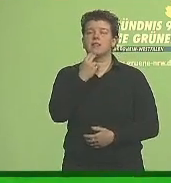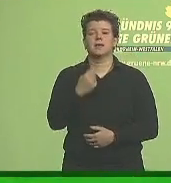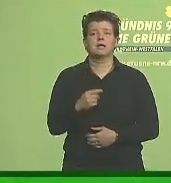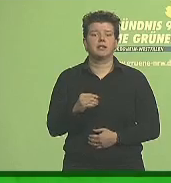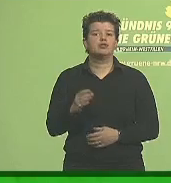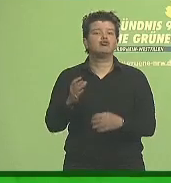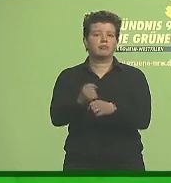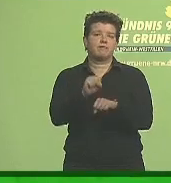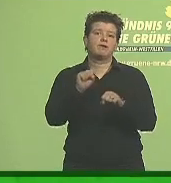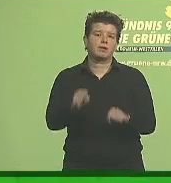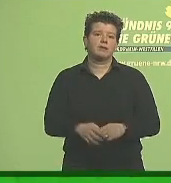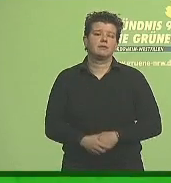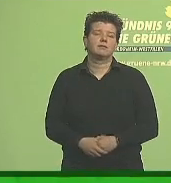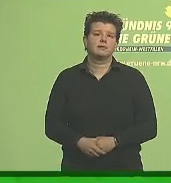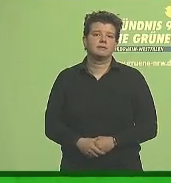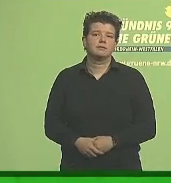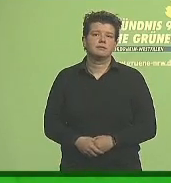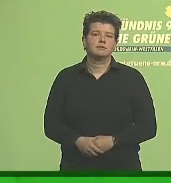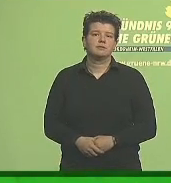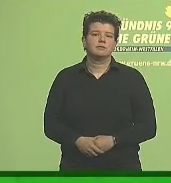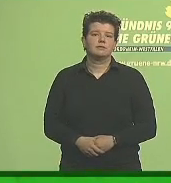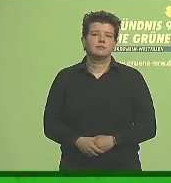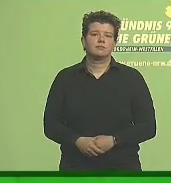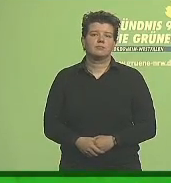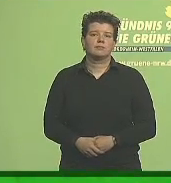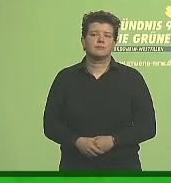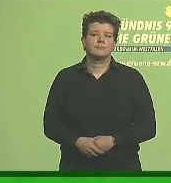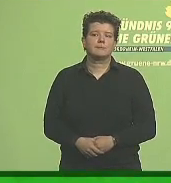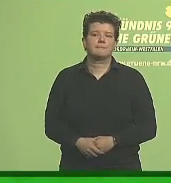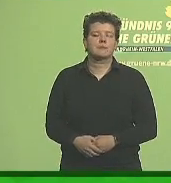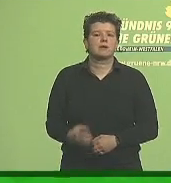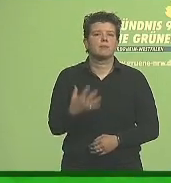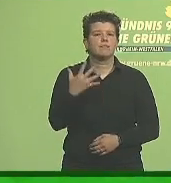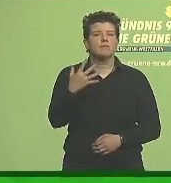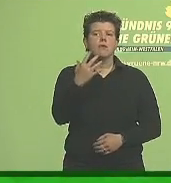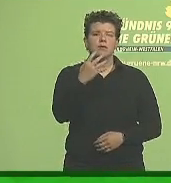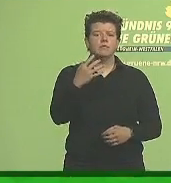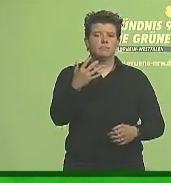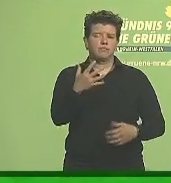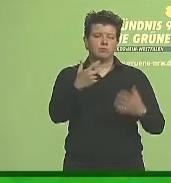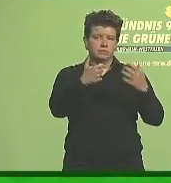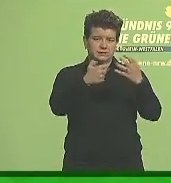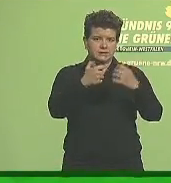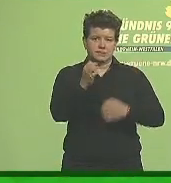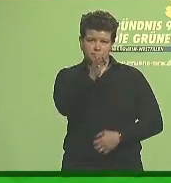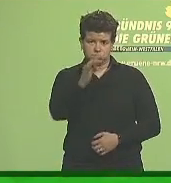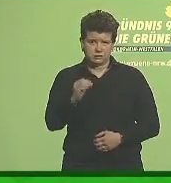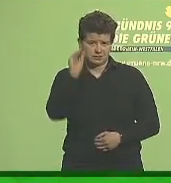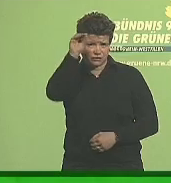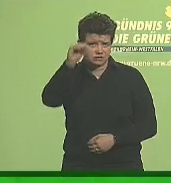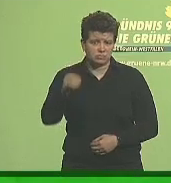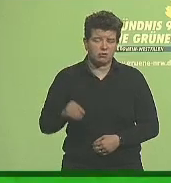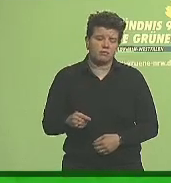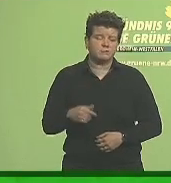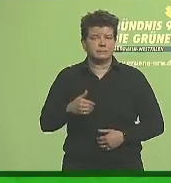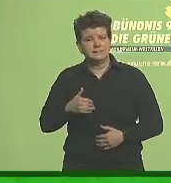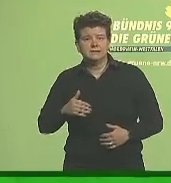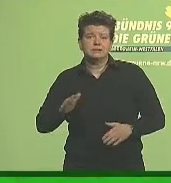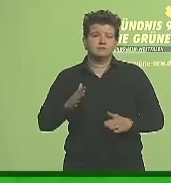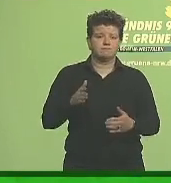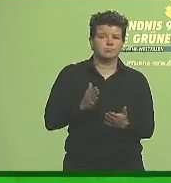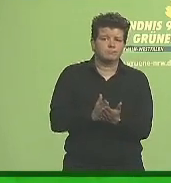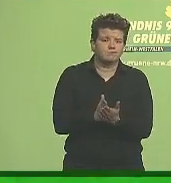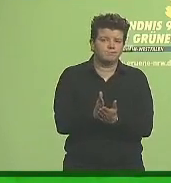Natürlich ist es ein ambitioniertes Ziel, aber es ist realistischer, als 70% in 5 Jahren umzubauen. Außerdem haben wir Grüne ambitionierte Ziele nie